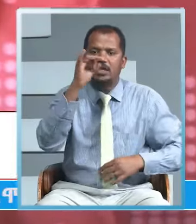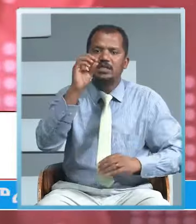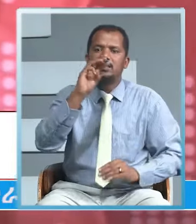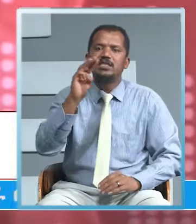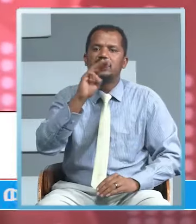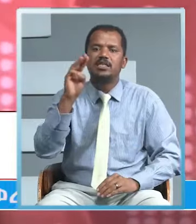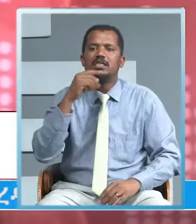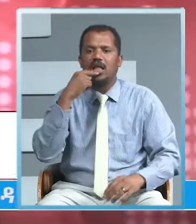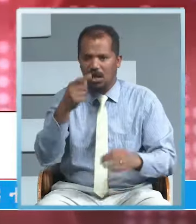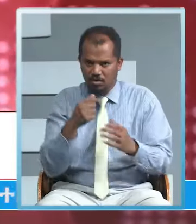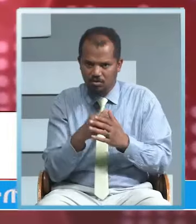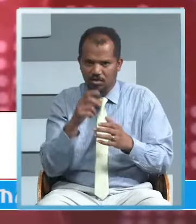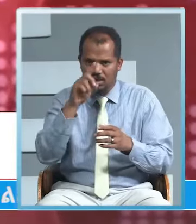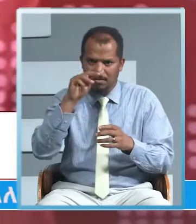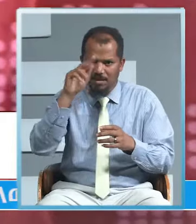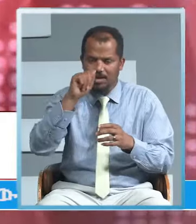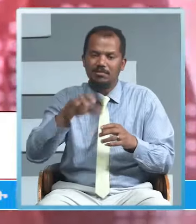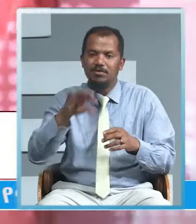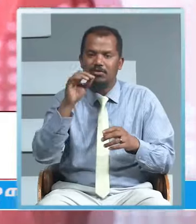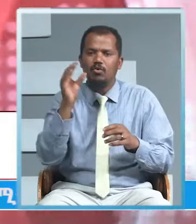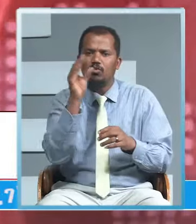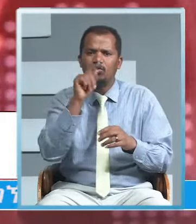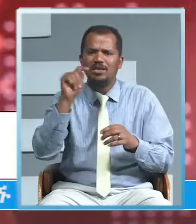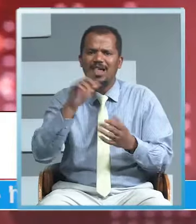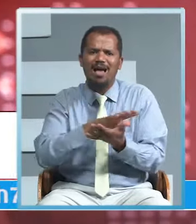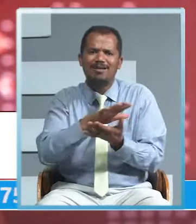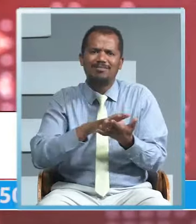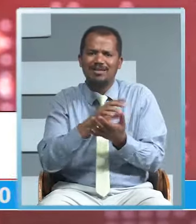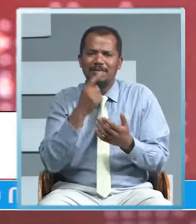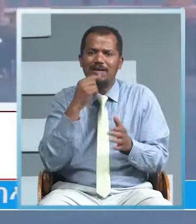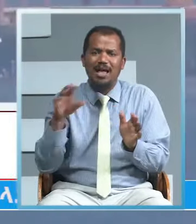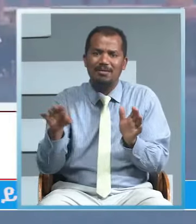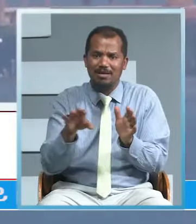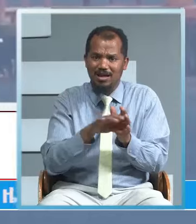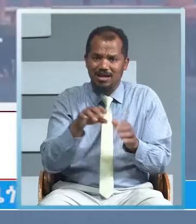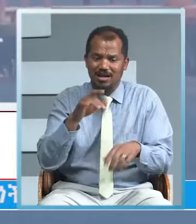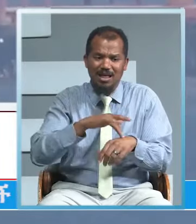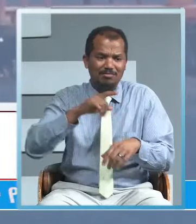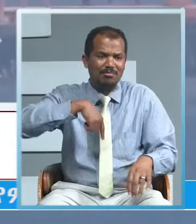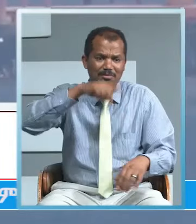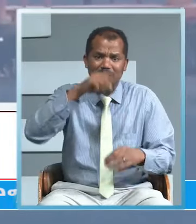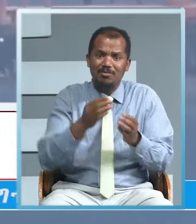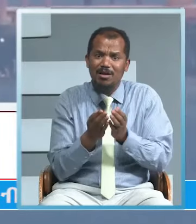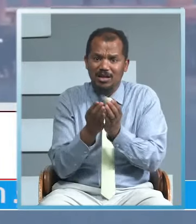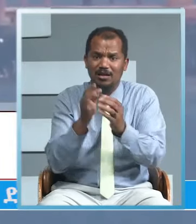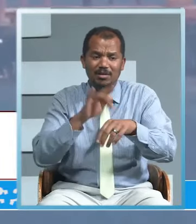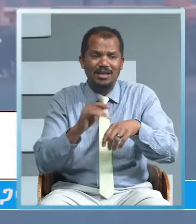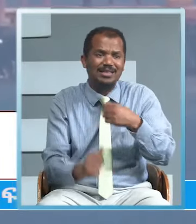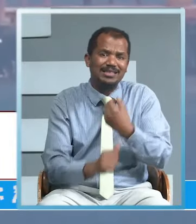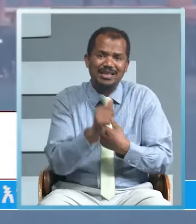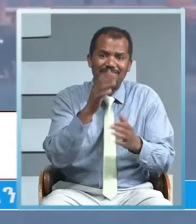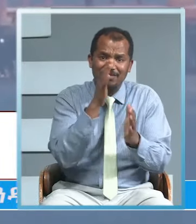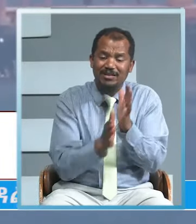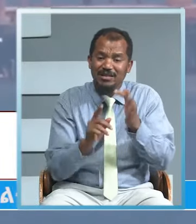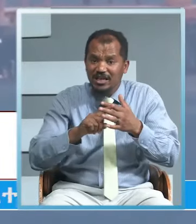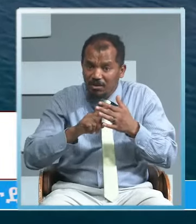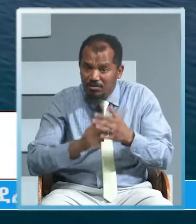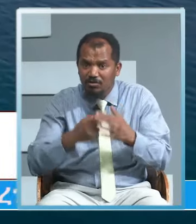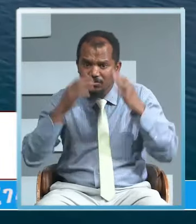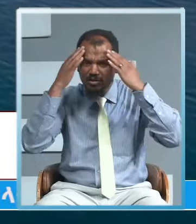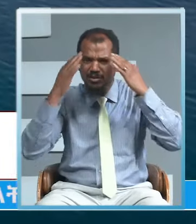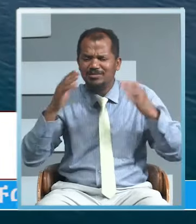አልሲሲ አስታወቁ። በየመን የሚገኙ የሁቲ አማጽያን በቀይ ባህር ላይ በሚመላለሱ መርከቦች ላይ ጥቃት መፈጸም ከጀመሩ